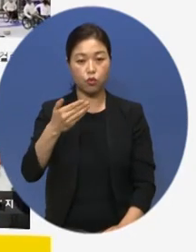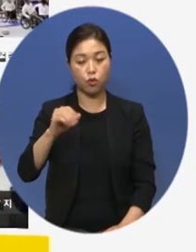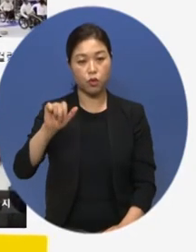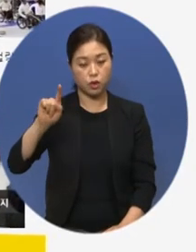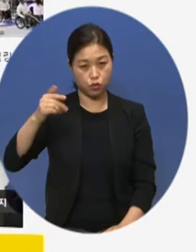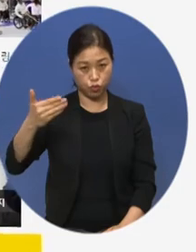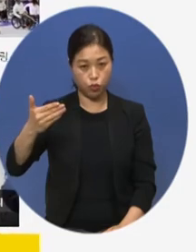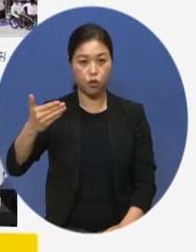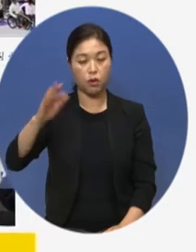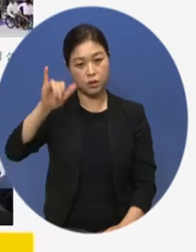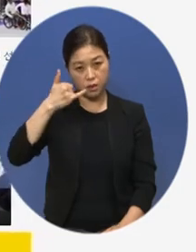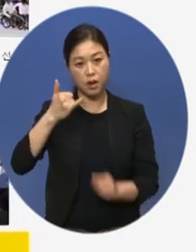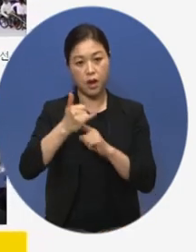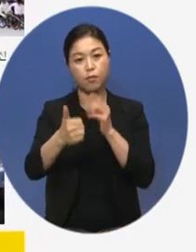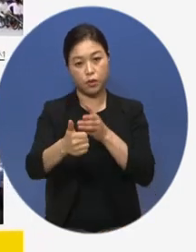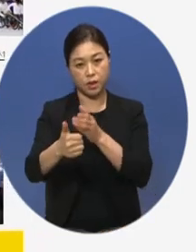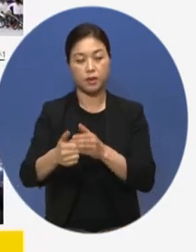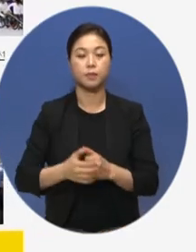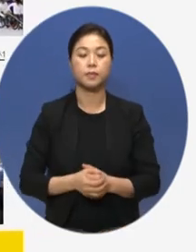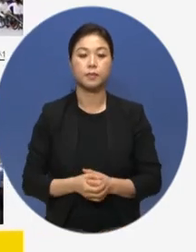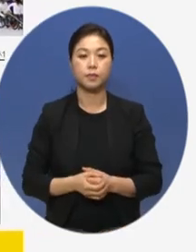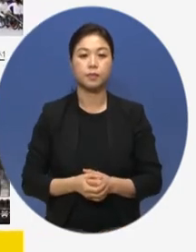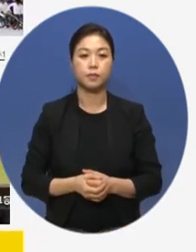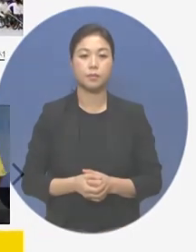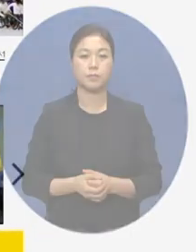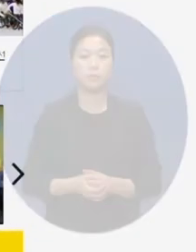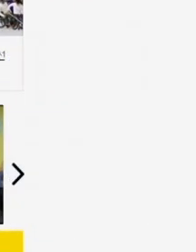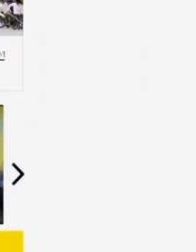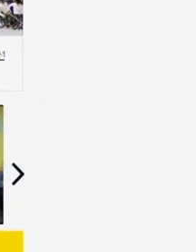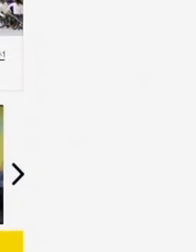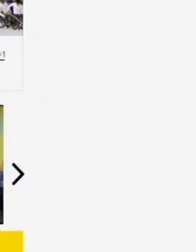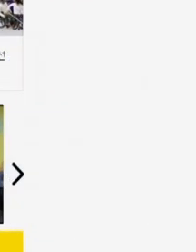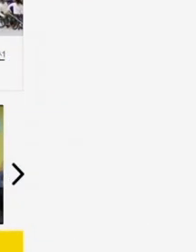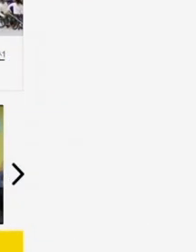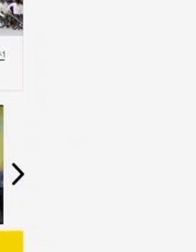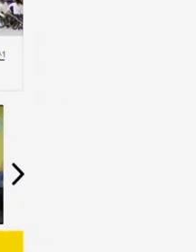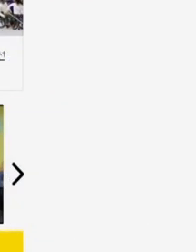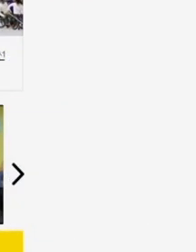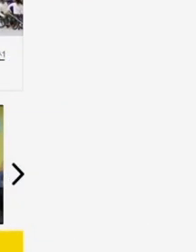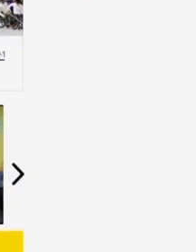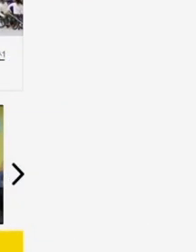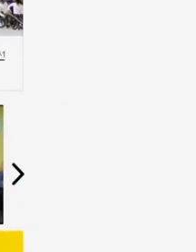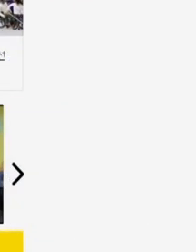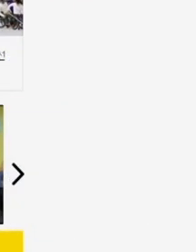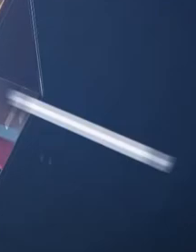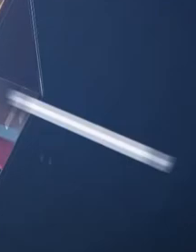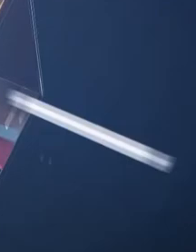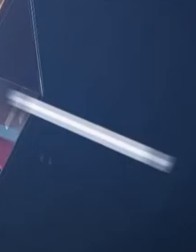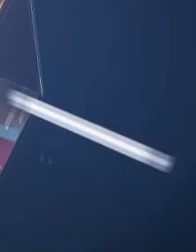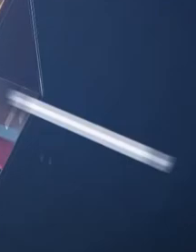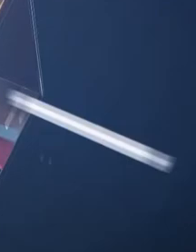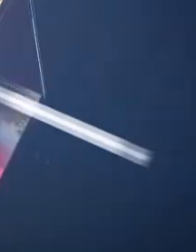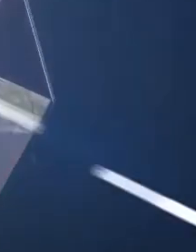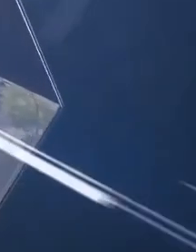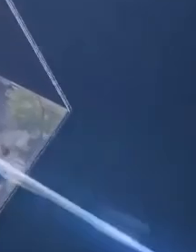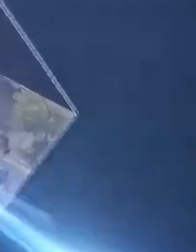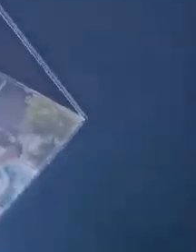전화번호 02-2655-9519로 많은 제보 바랍니다.